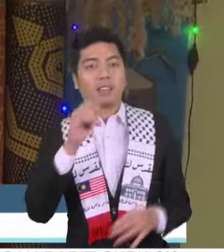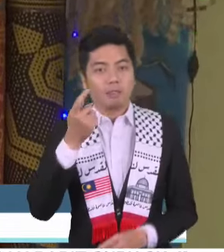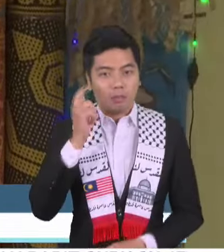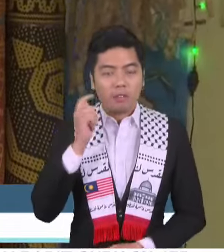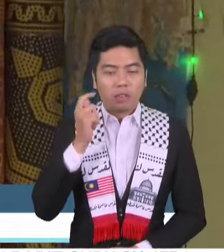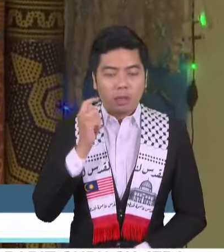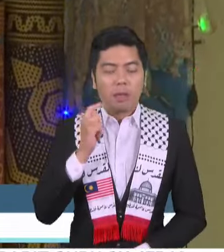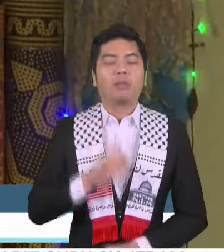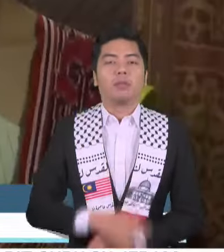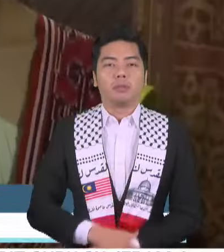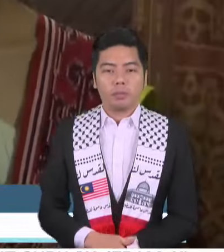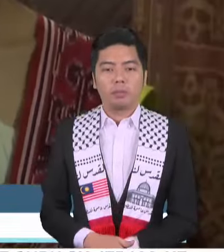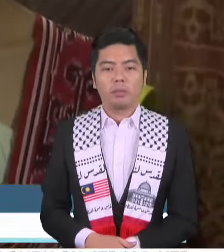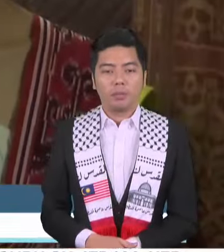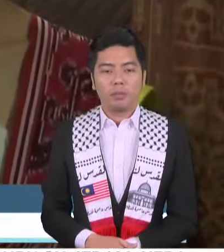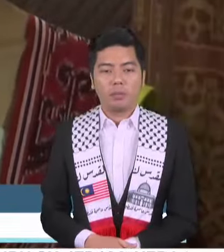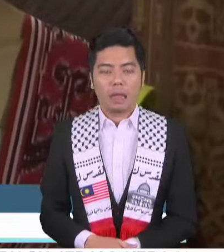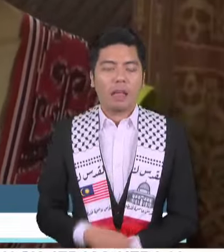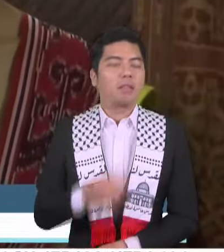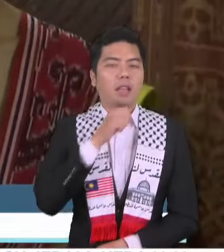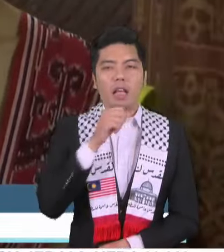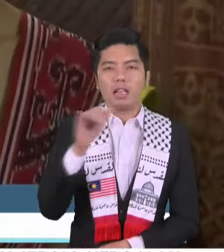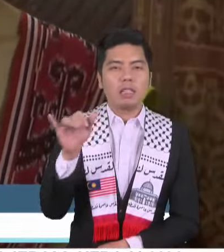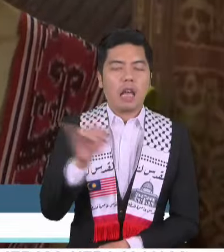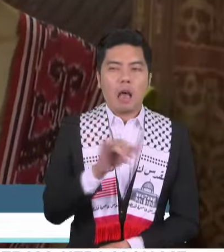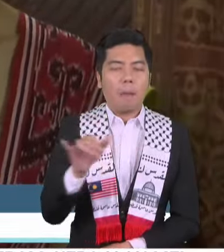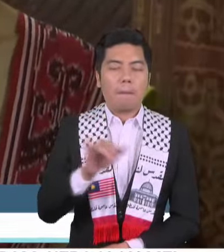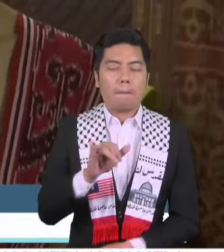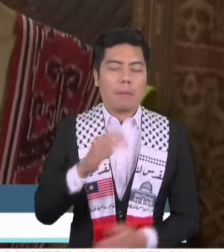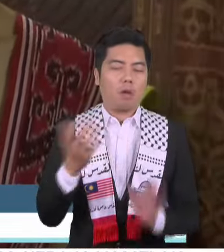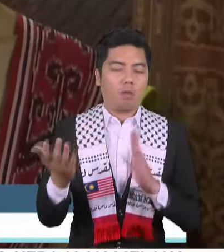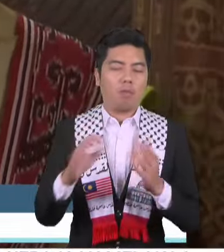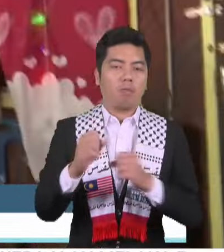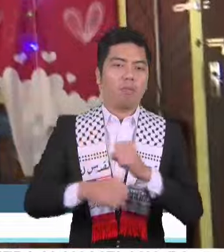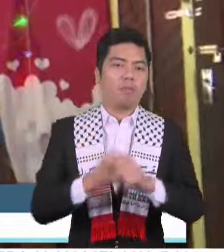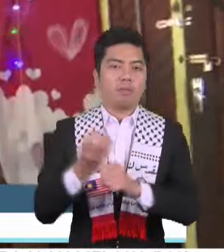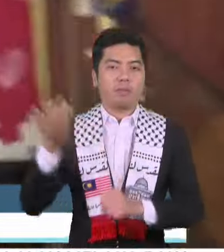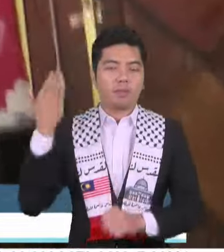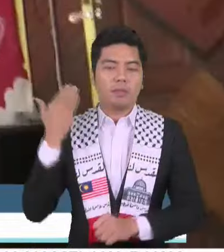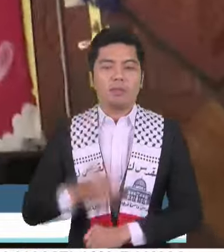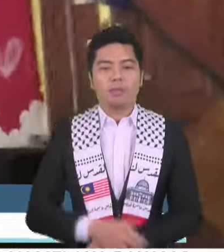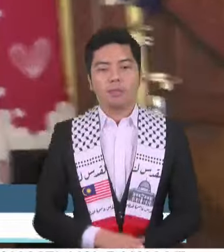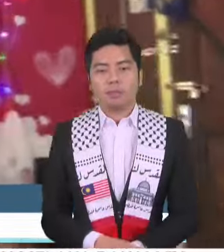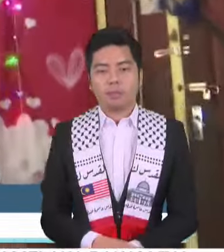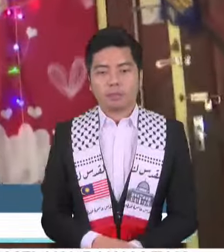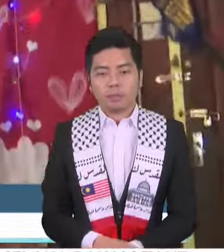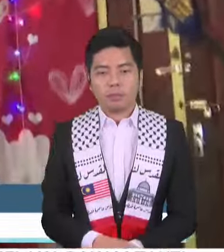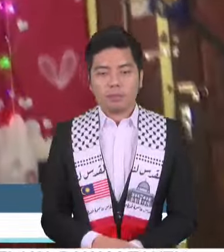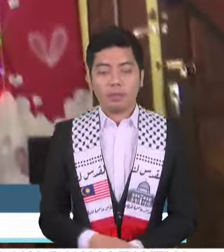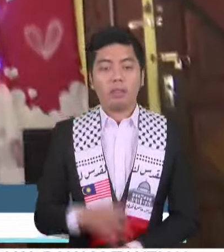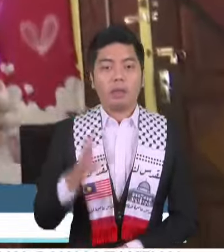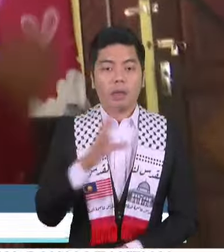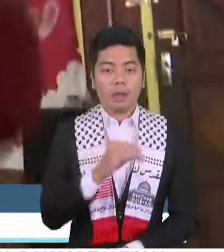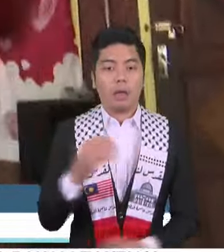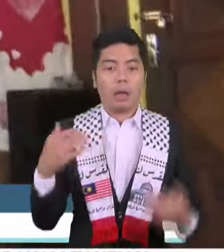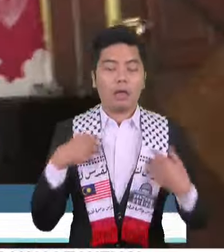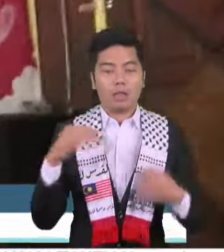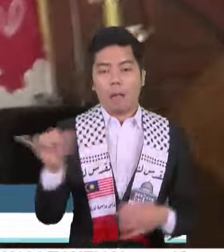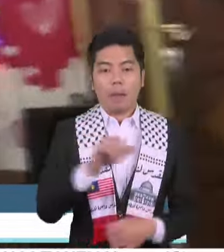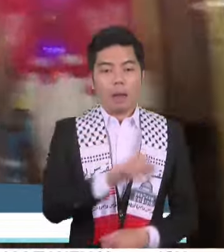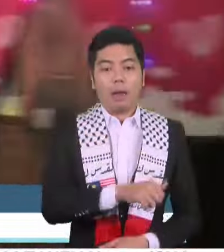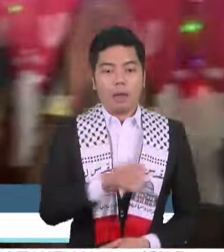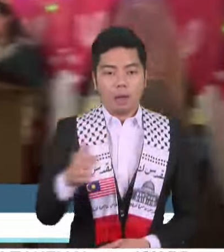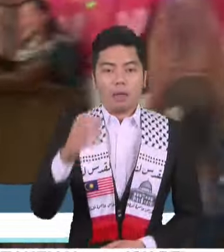ini memang lain daripada tahun-tahun yang lepas. Selain itu, sebagaimana perayaan